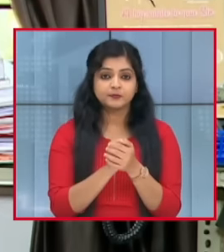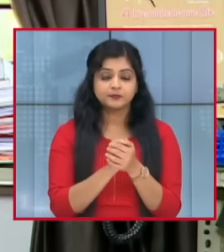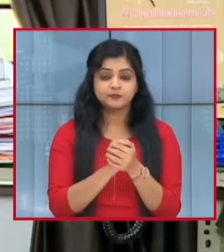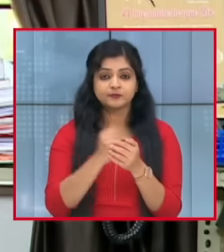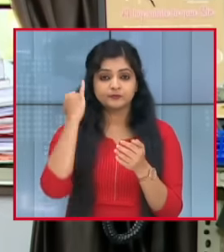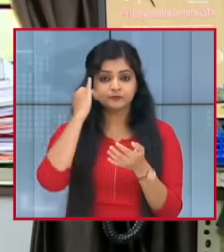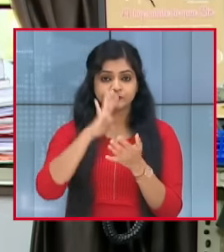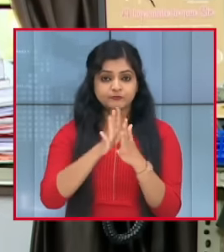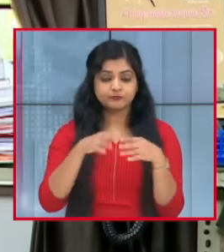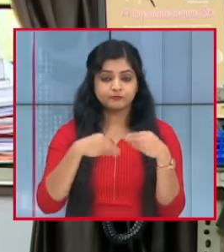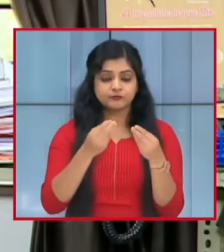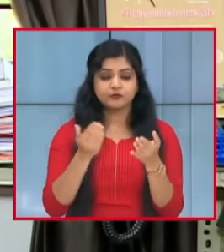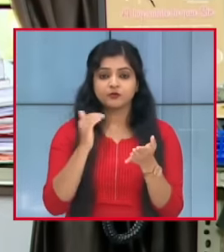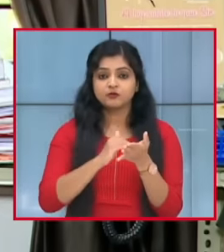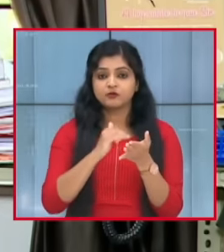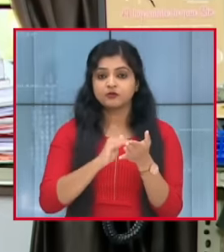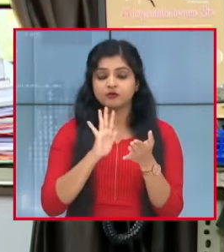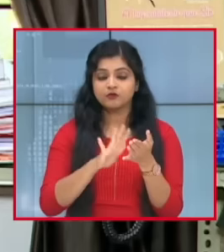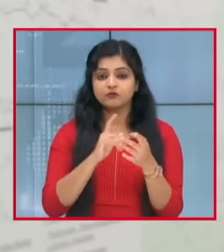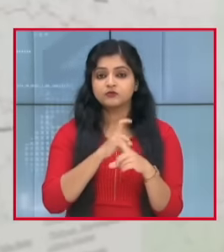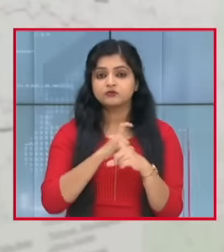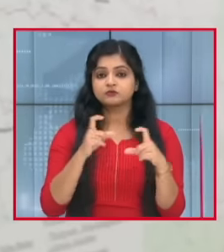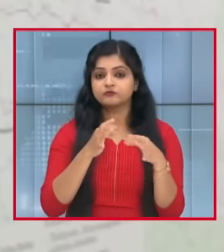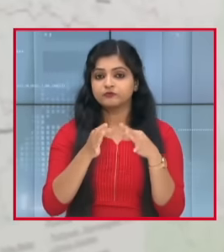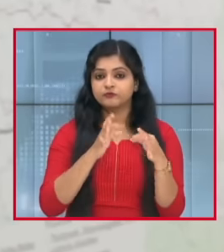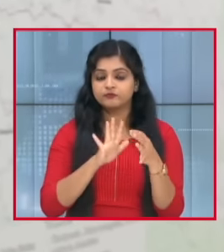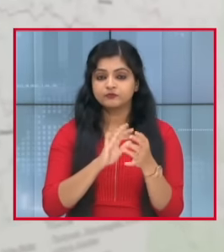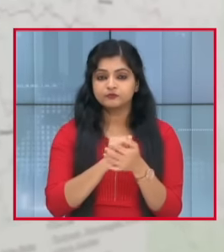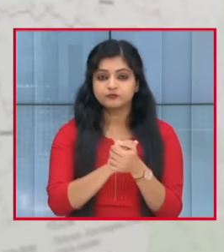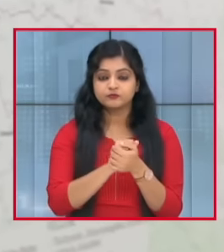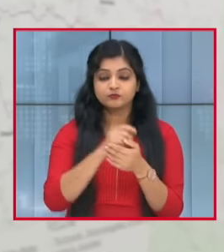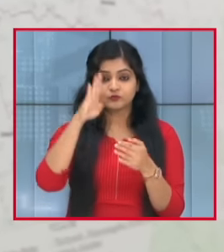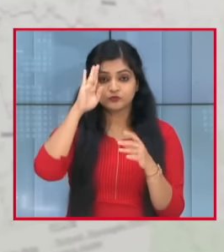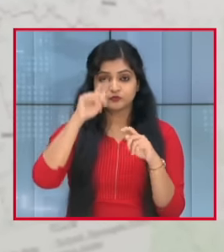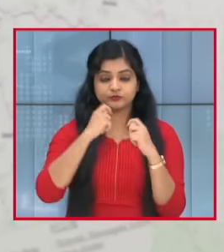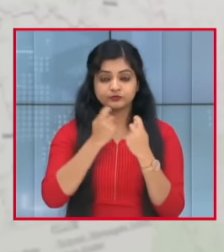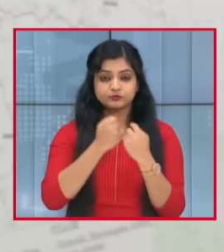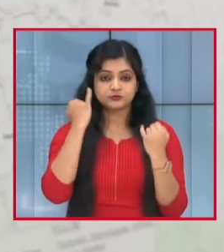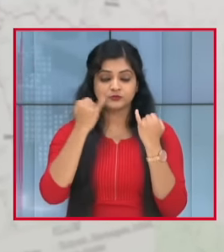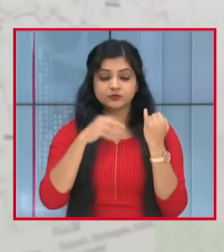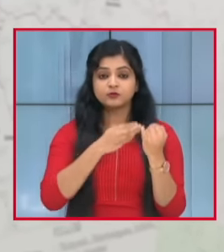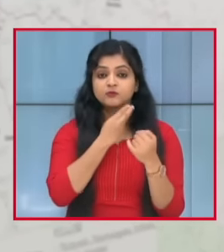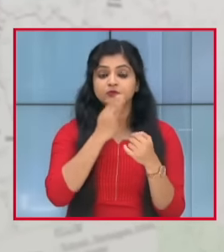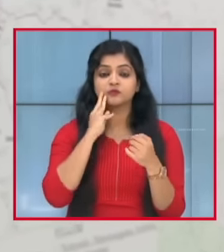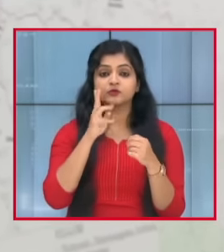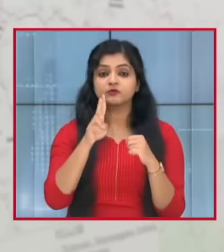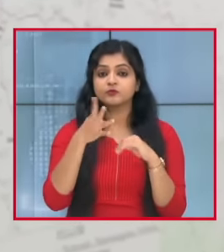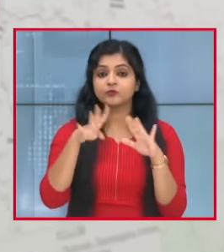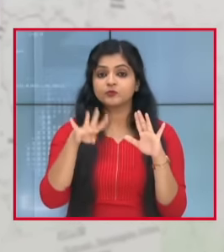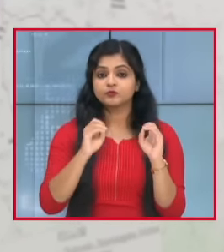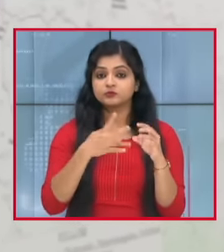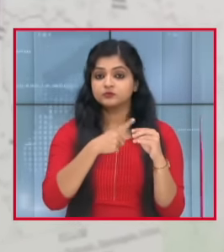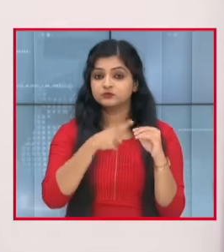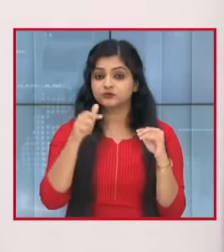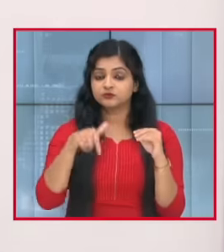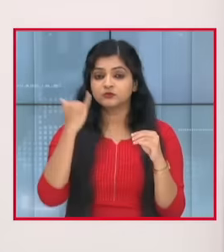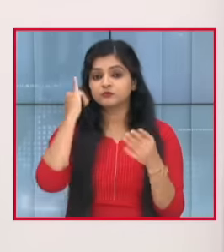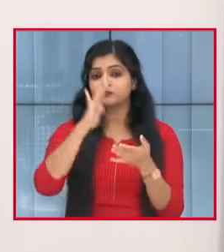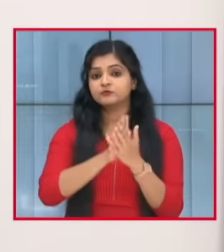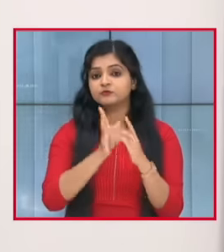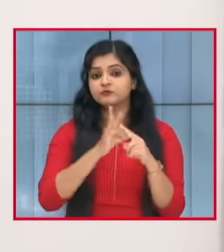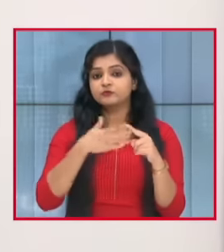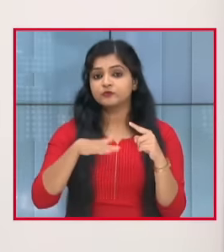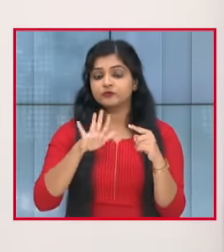കുറ്റം ചെയ്തതായിട്ടാണ് വ്യക്തമായിട്ടുള്ളത്. പോലീസ് അന്വേഷണത്തിൽ മാർച്ച് 29 മുതൽ പ്രതി യുവതിയെ പീഡിപ്പിച്ചിരുന്നതായി കണ്ടെത്തി.